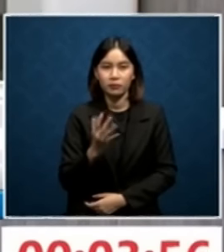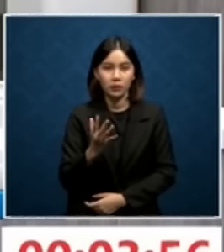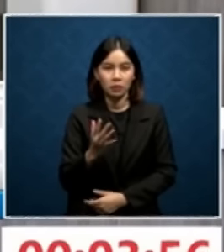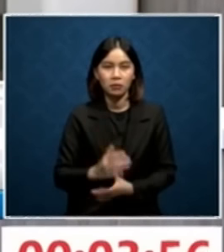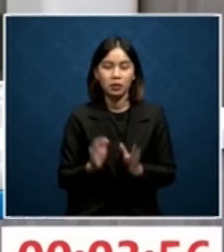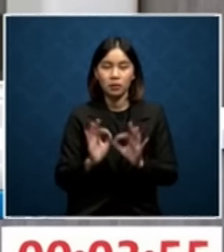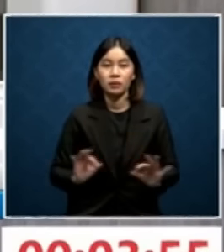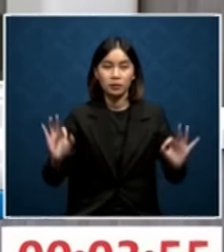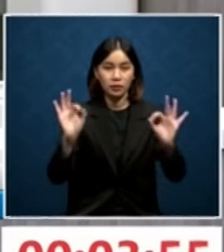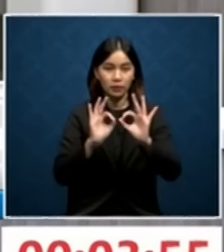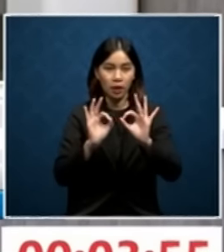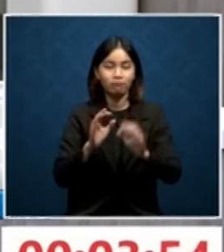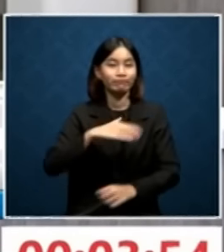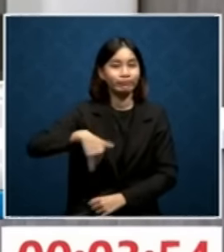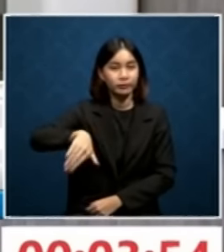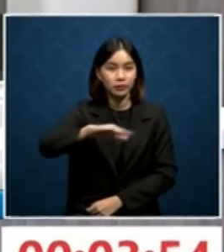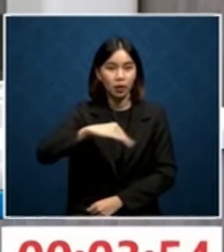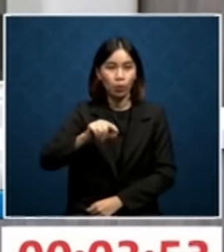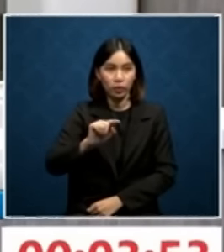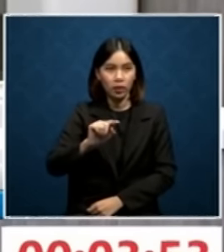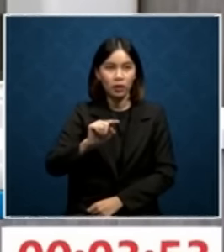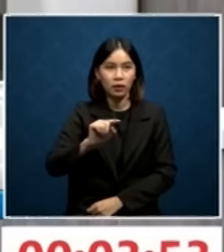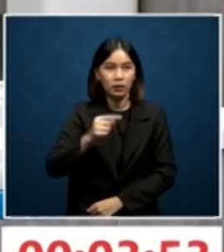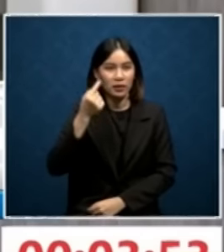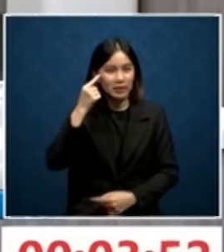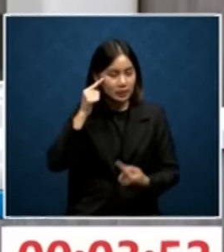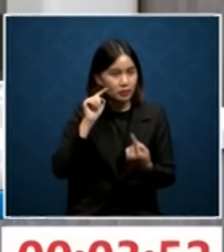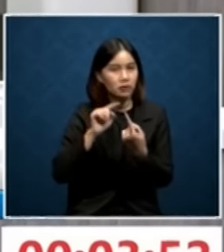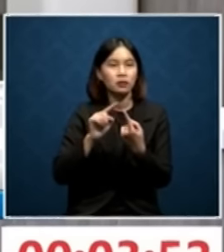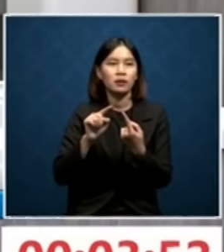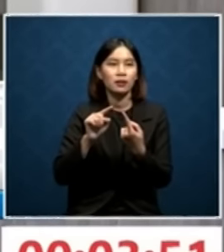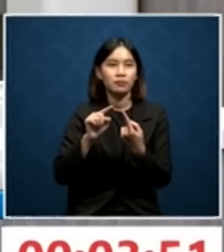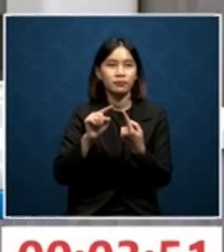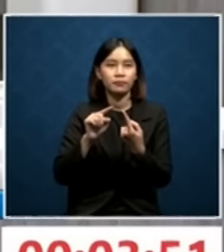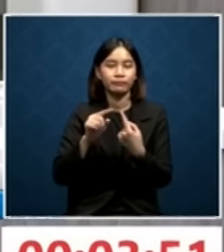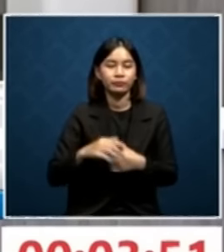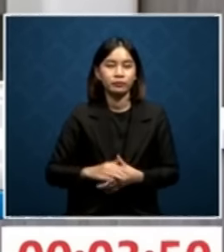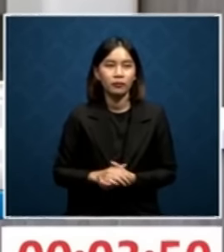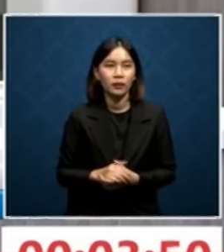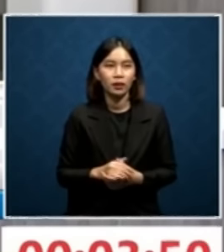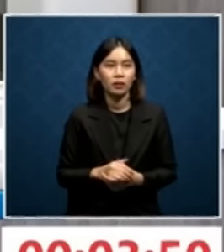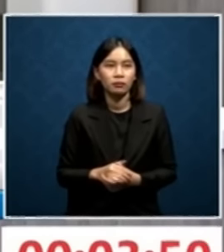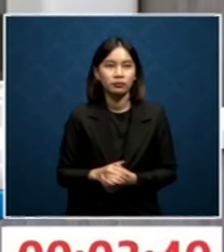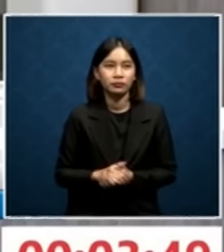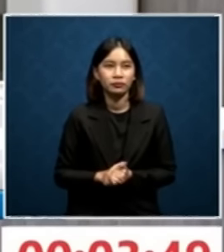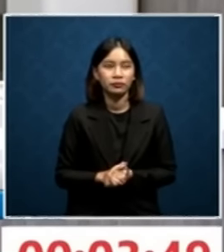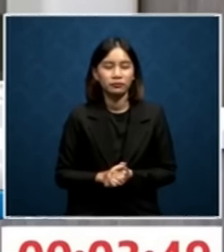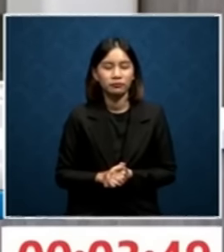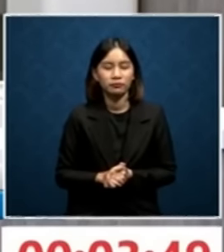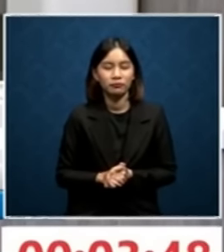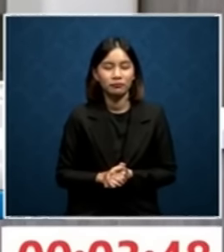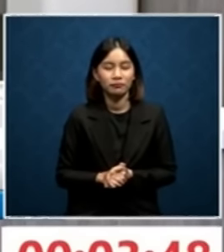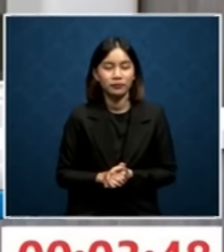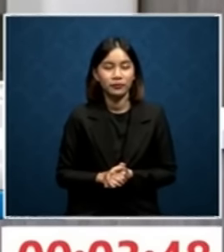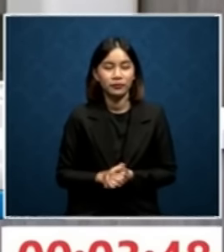เนื่องแล้วส่งผลไปยังสวชุดใหม่ครับโดยมารยาทแล้วควรทำหรือเปล่าั้นถามหา